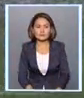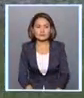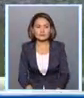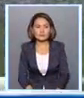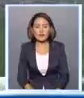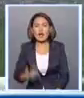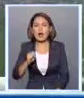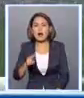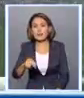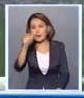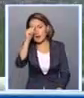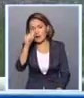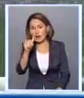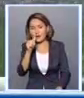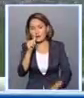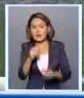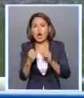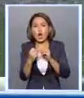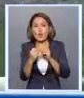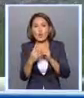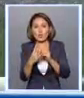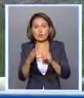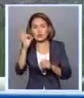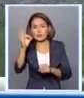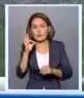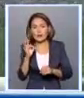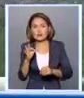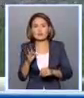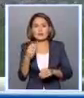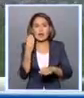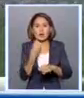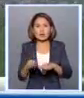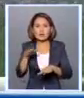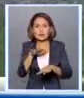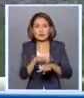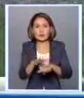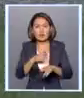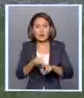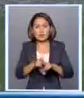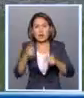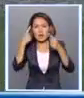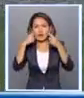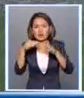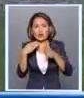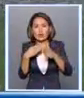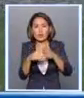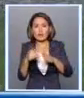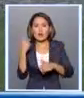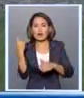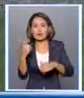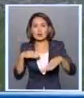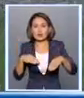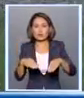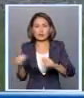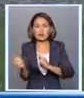Сәуір айында 14 миллион теңге несие алдық. Жеңілдетілген несие пайдалылығы жанармай қосалқы бөлшектер қымбаттап барады. Соны алдын ала сатып алып